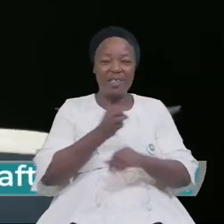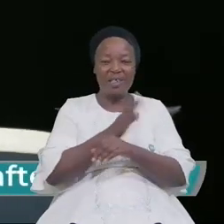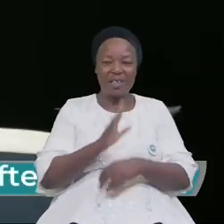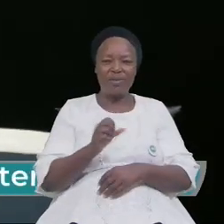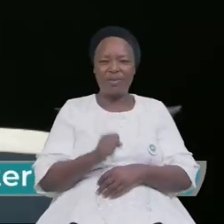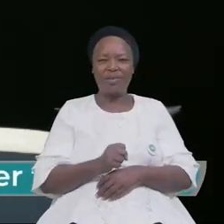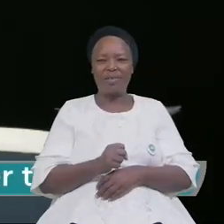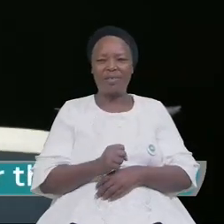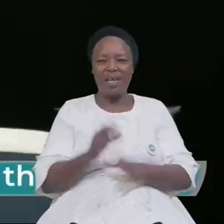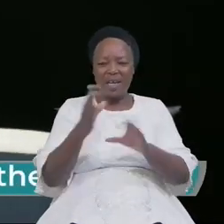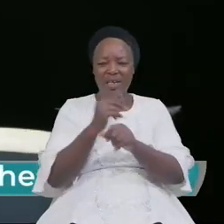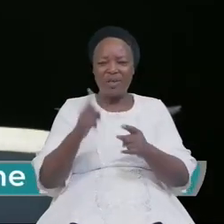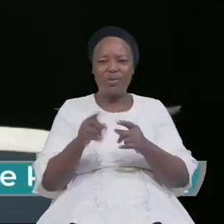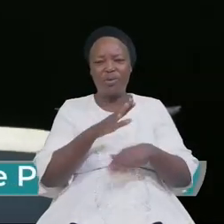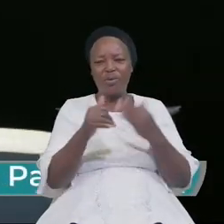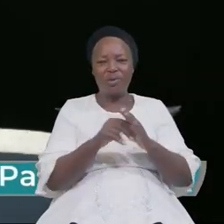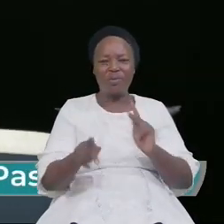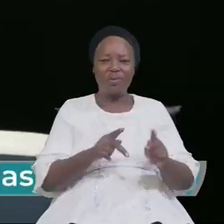L'heure est au conseil.